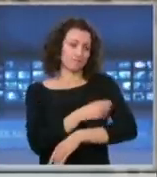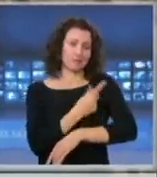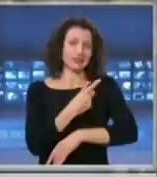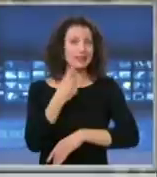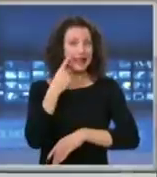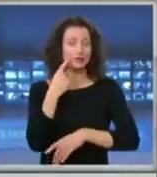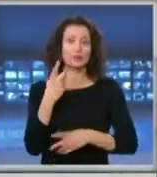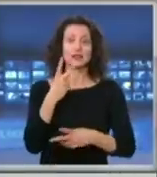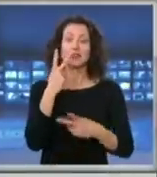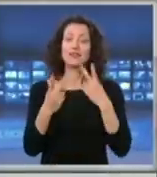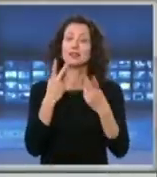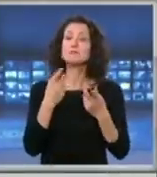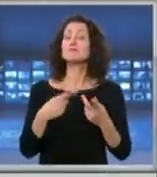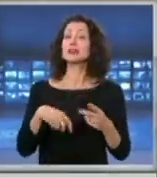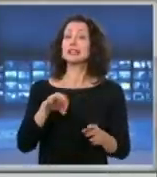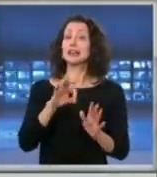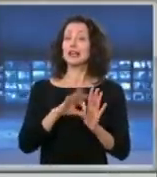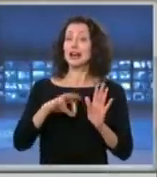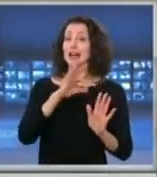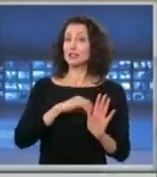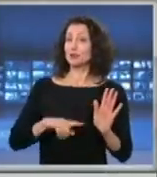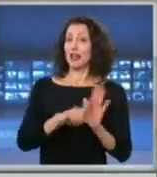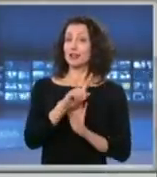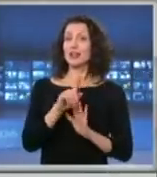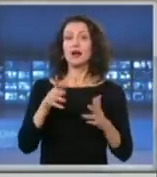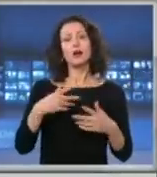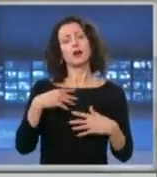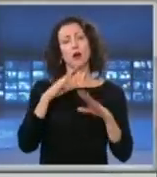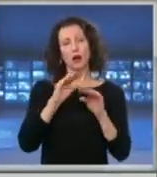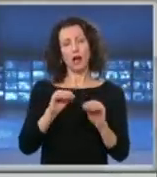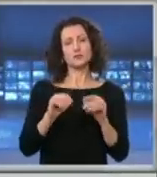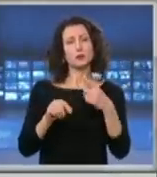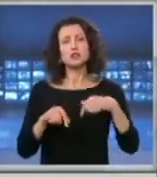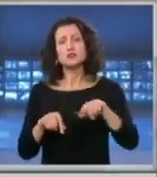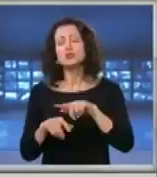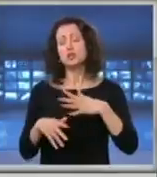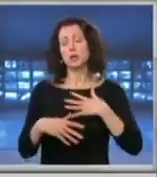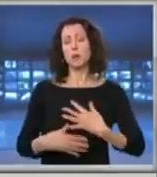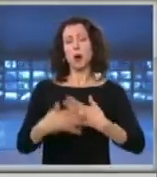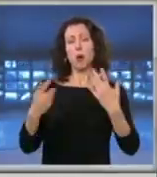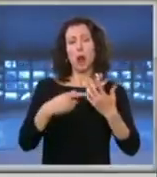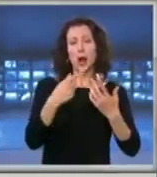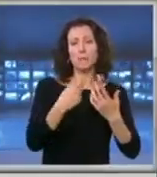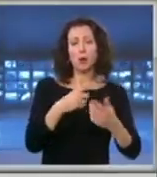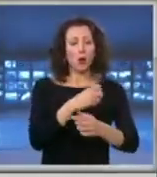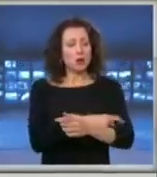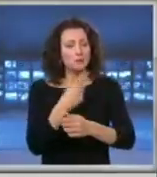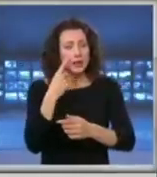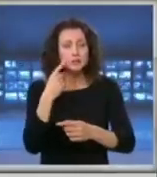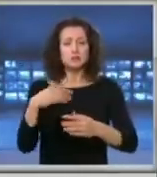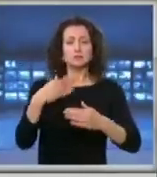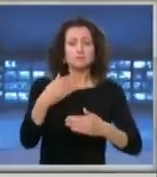че вече разполагаме с голям брой тестове. Поетапно, постепенно, след